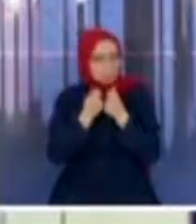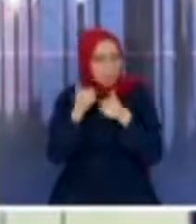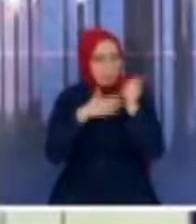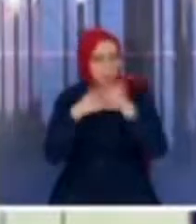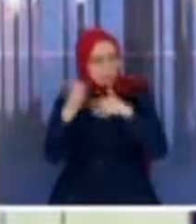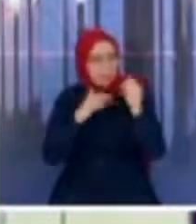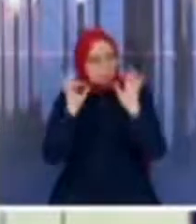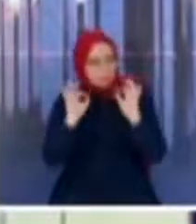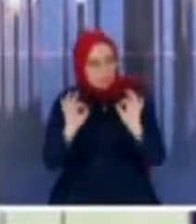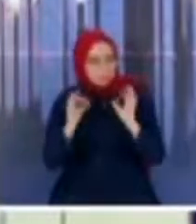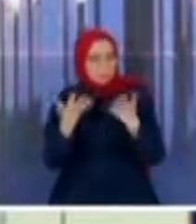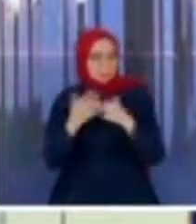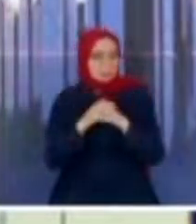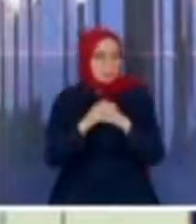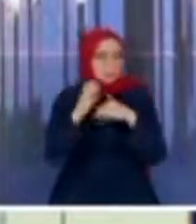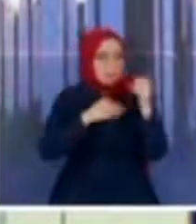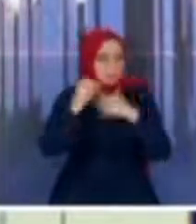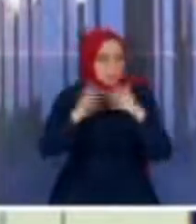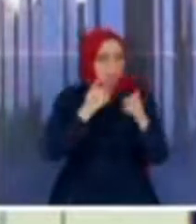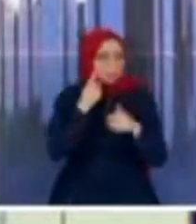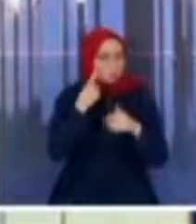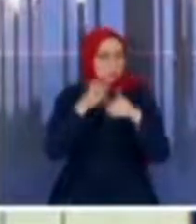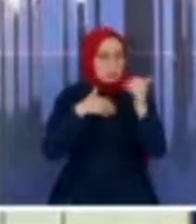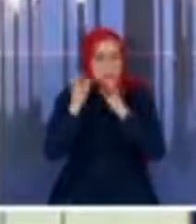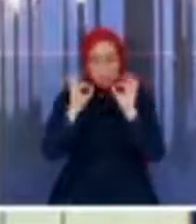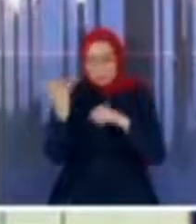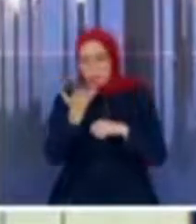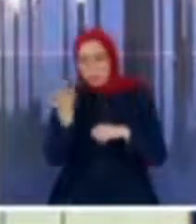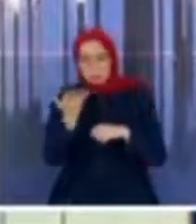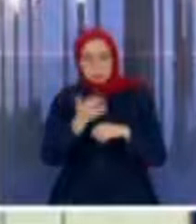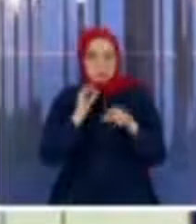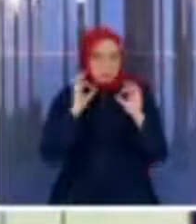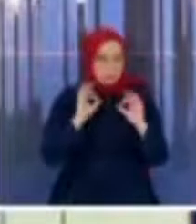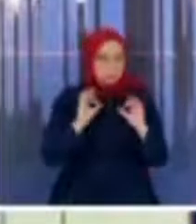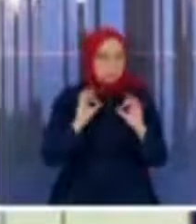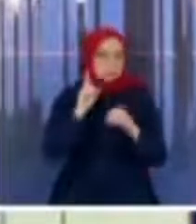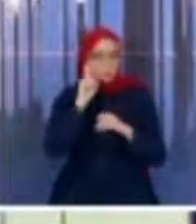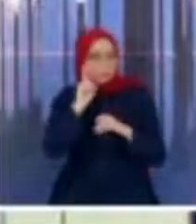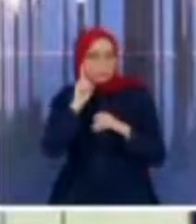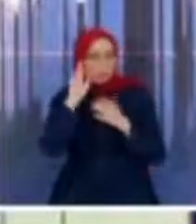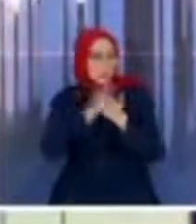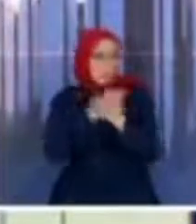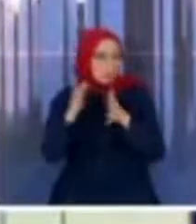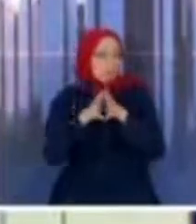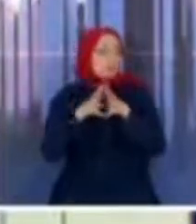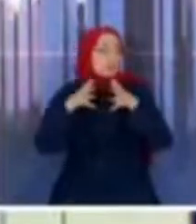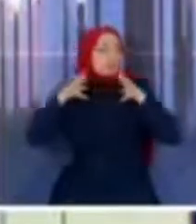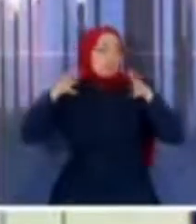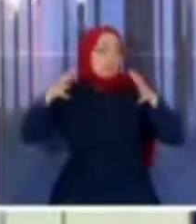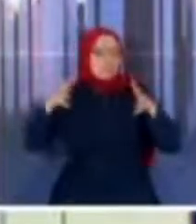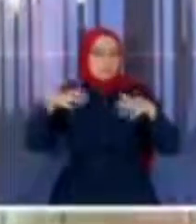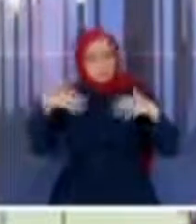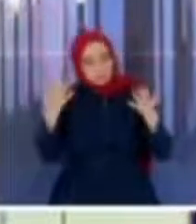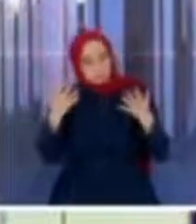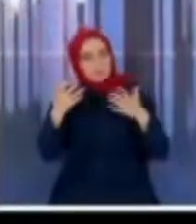شفنا معناها الماتيريال كيكيبمون شنو لازمنا، لكن نحن نخمموا في معناها كبروجي كبير قداش نجم يتكلف مثلا فيه لي سال دو